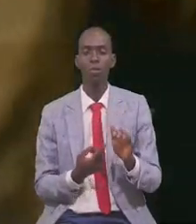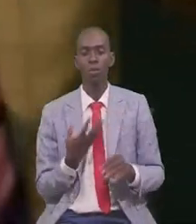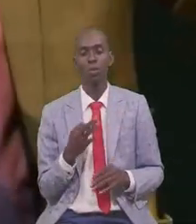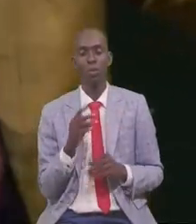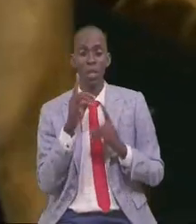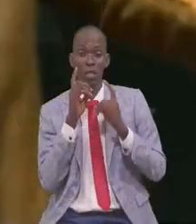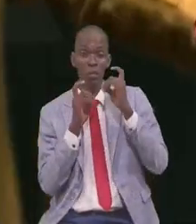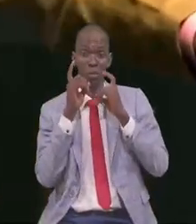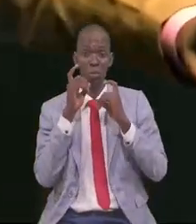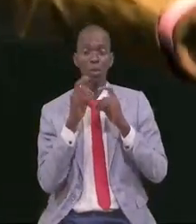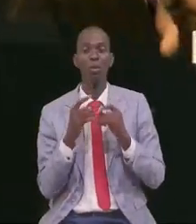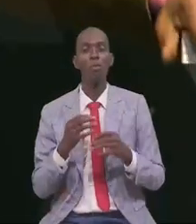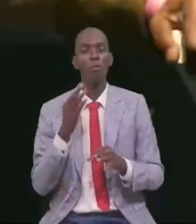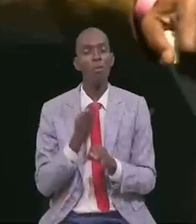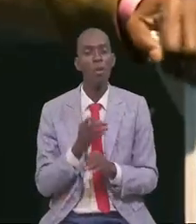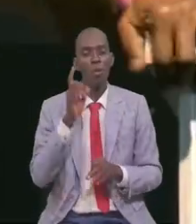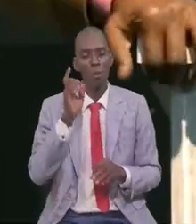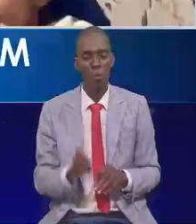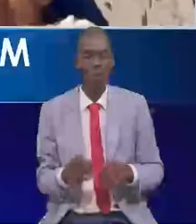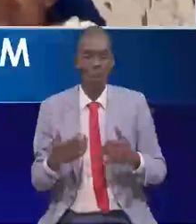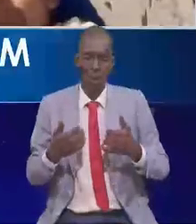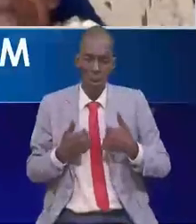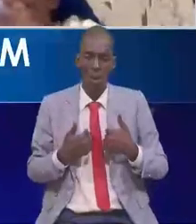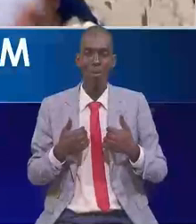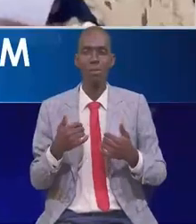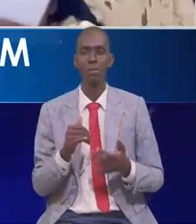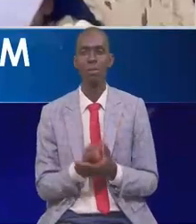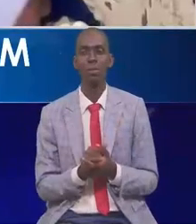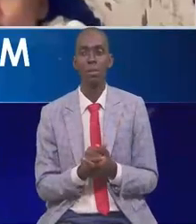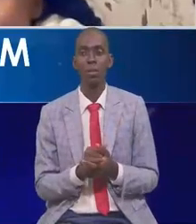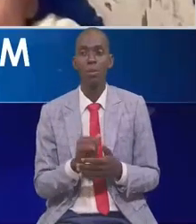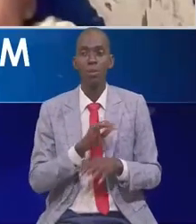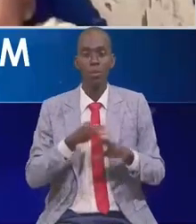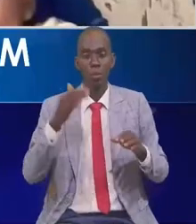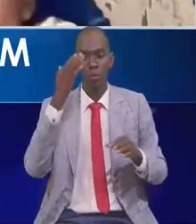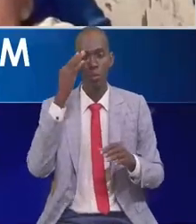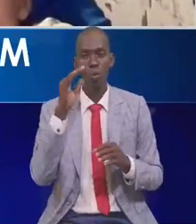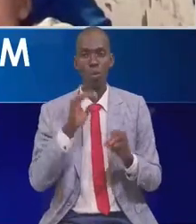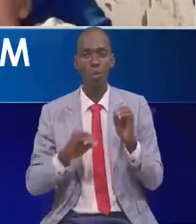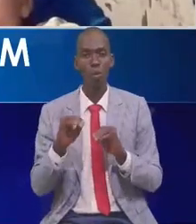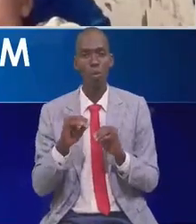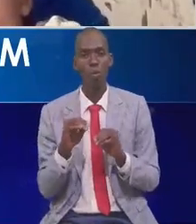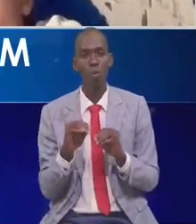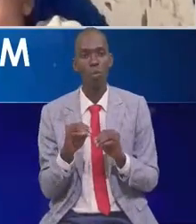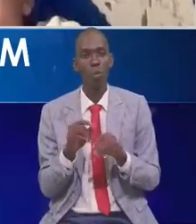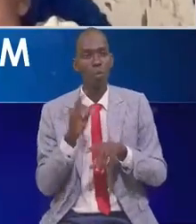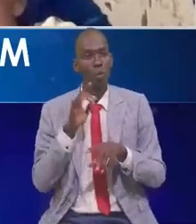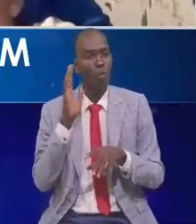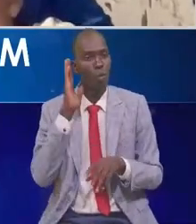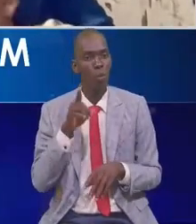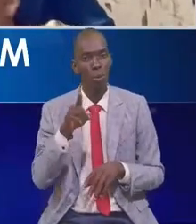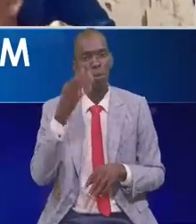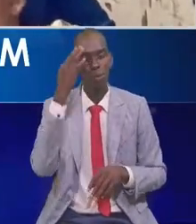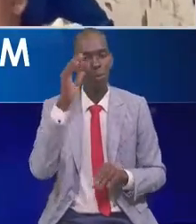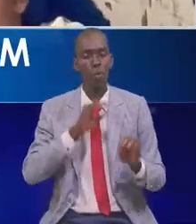d'action. Il dit, veux-tu savoir, ô homme vain, que la foi sans les œuvres est inutile.